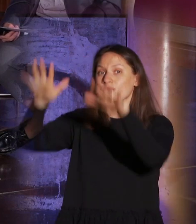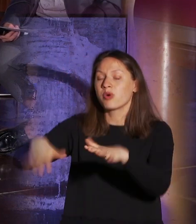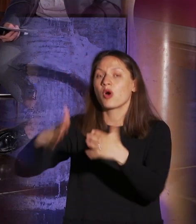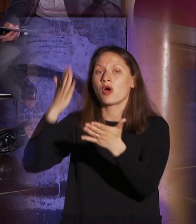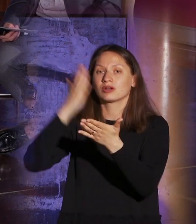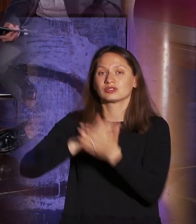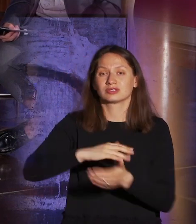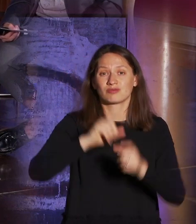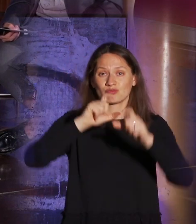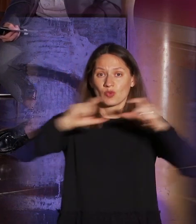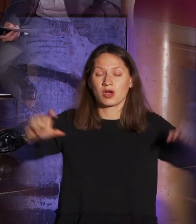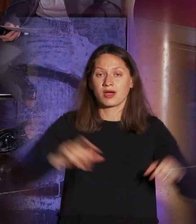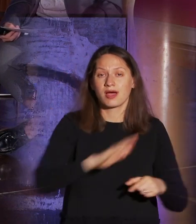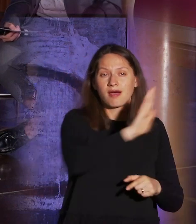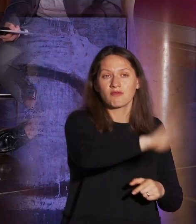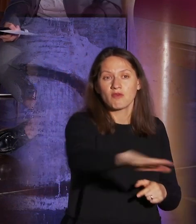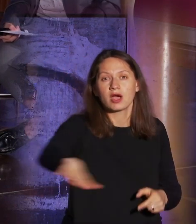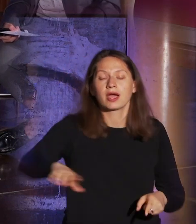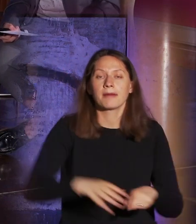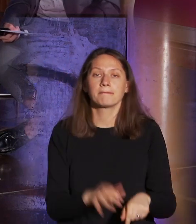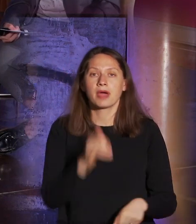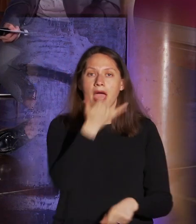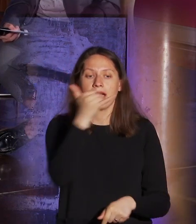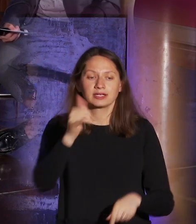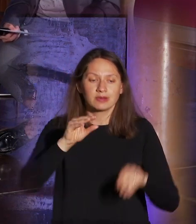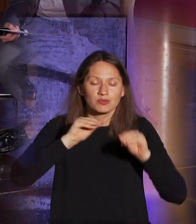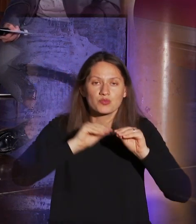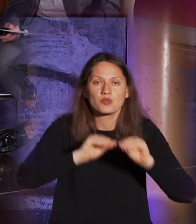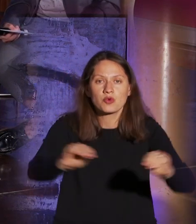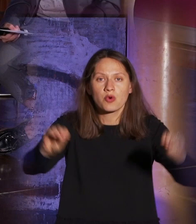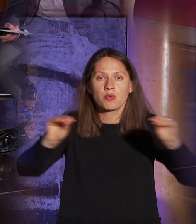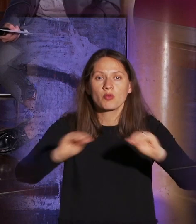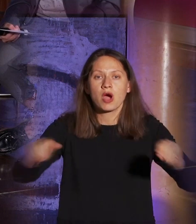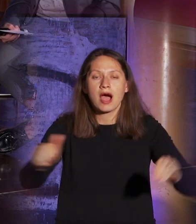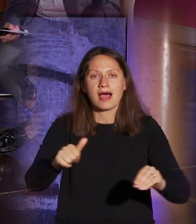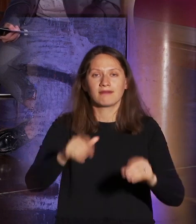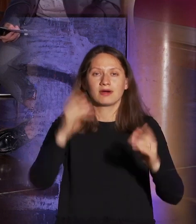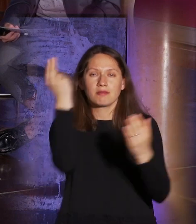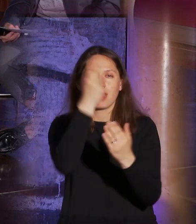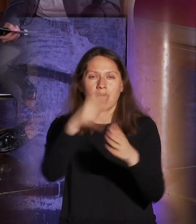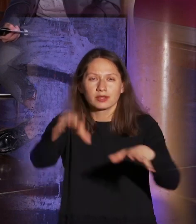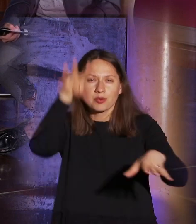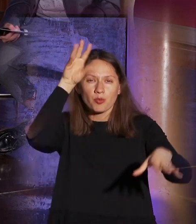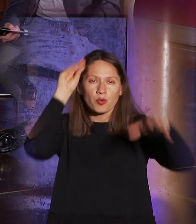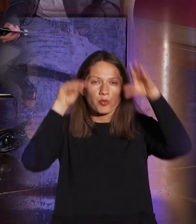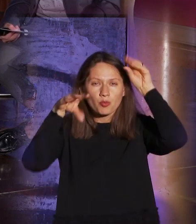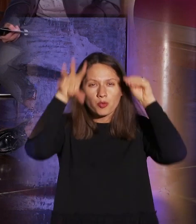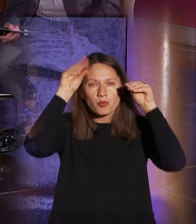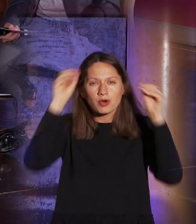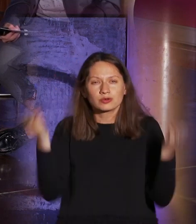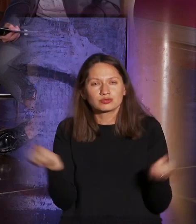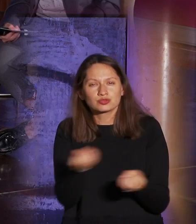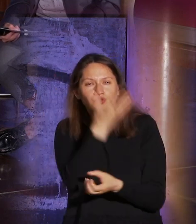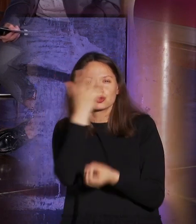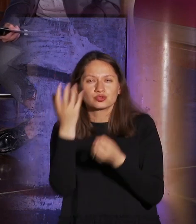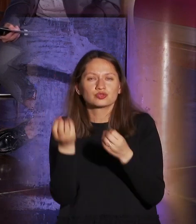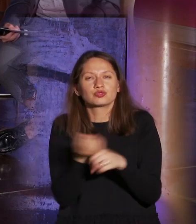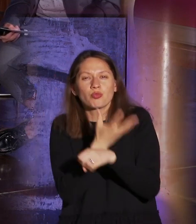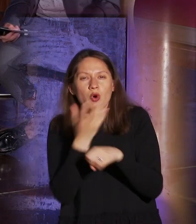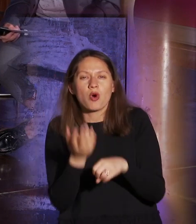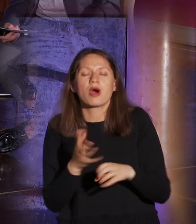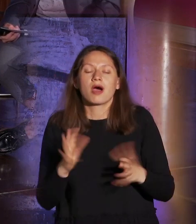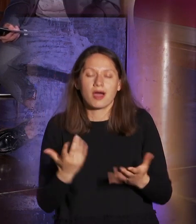vaikais mokyklose, juos ugdo per meną. Ir iš tiesų, per verbaliką mes ne viską